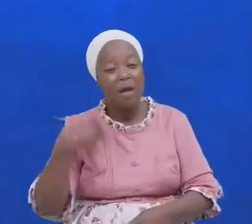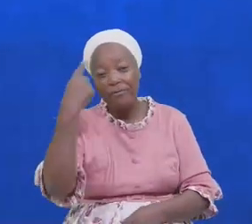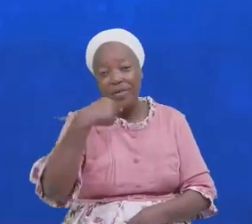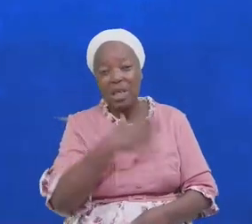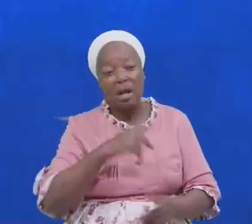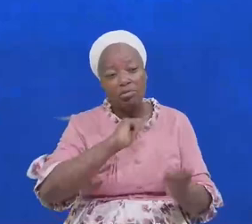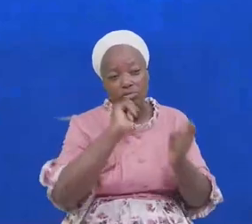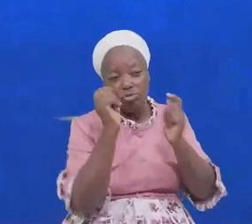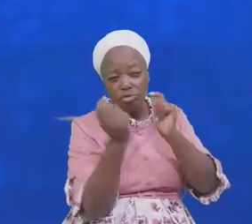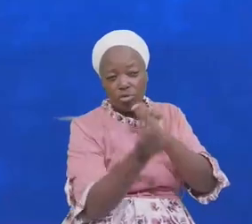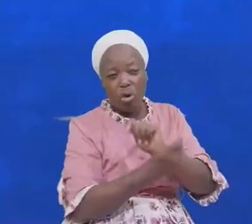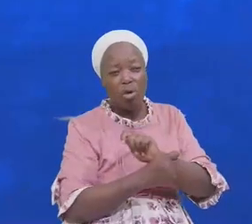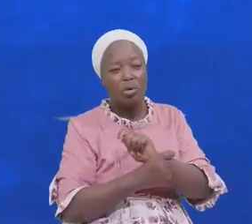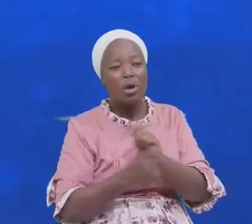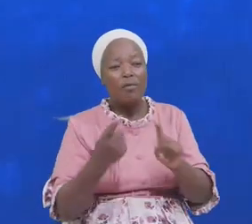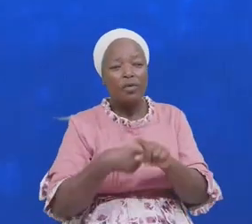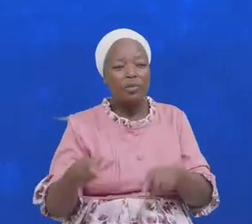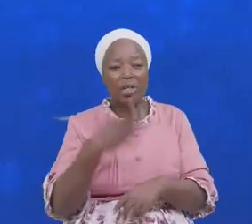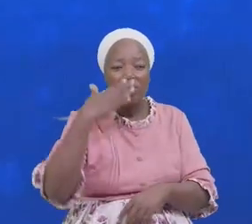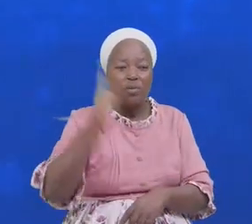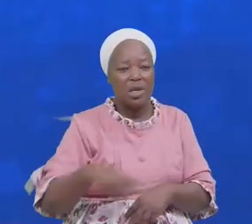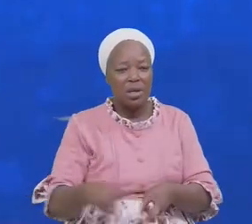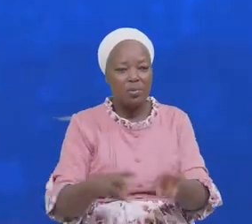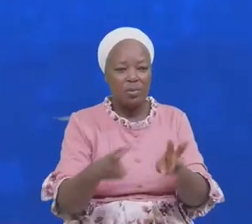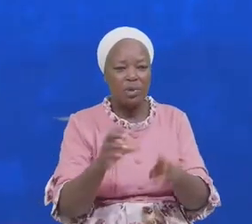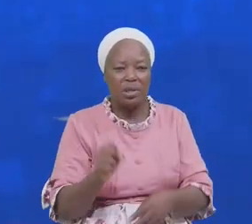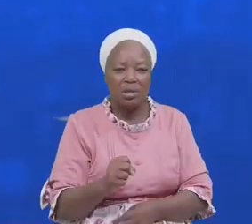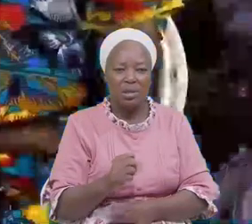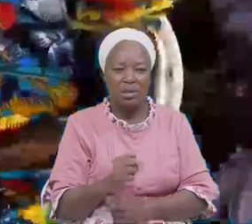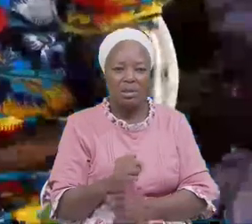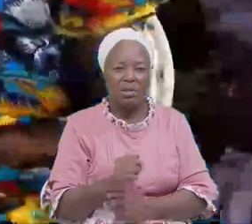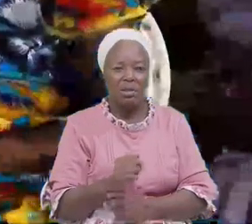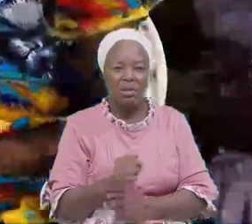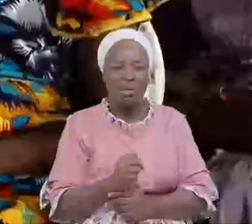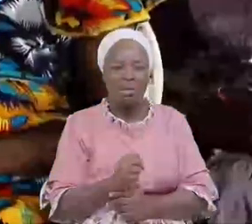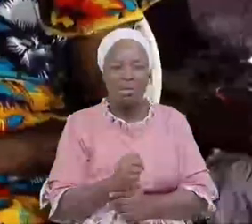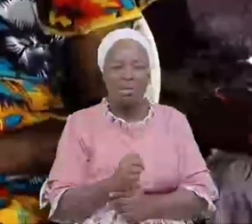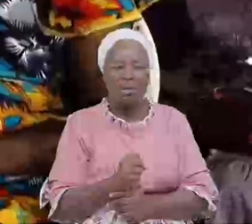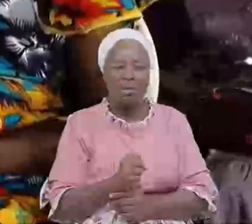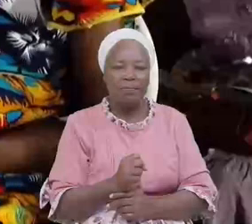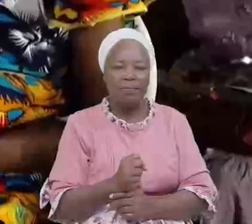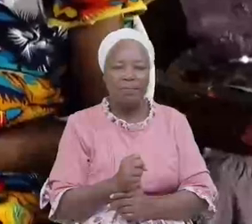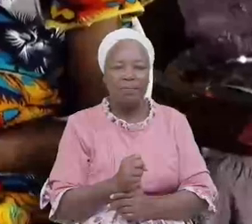Prie et cherche ma face, et si se détourne de ses mauvaises voies.